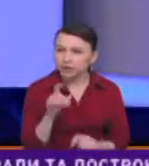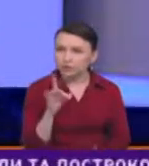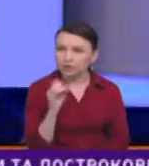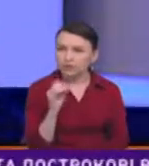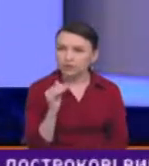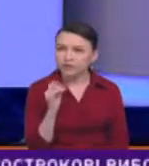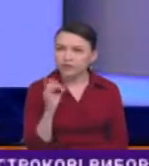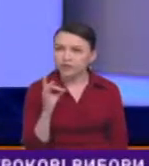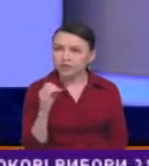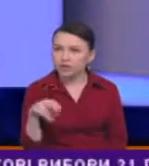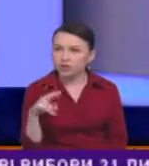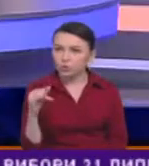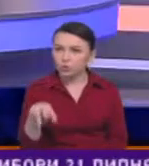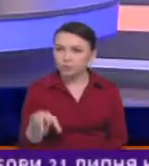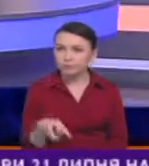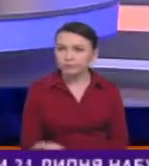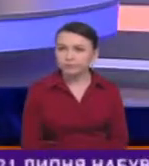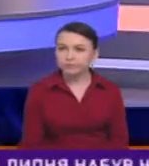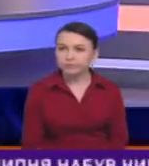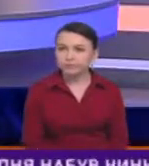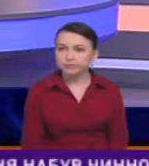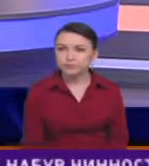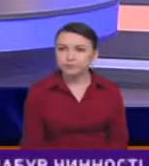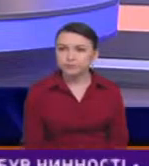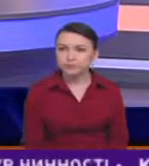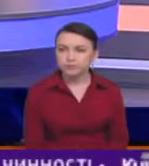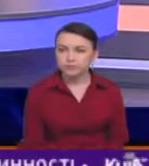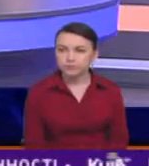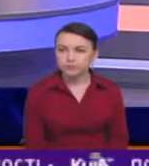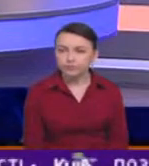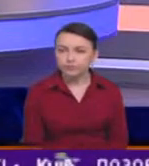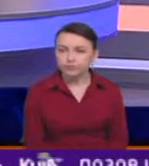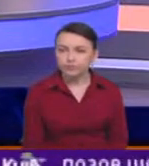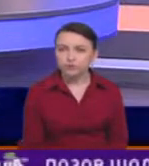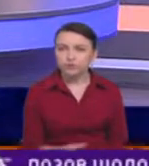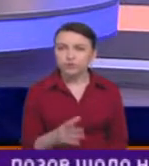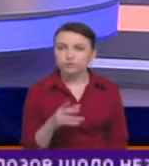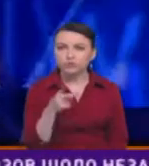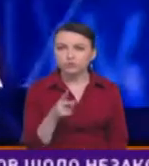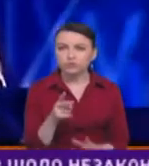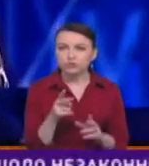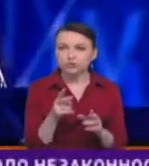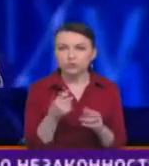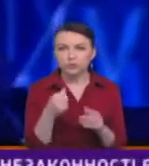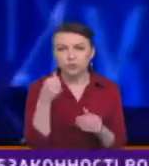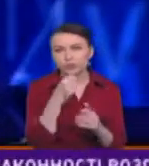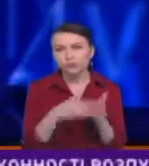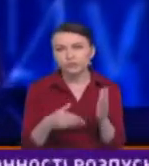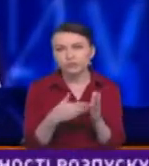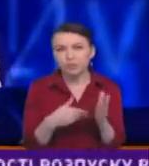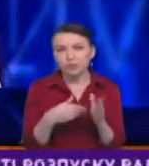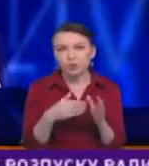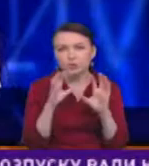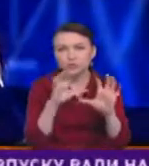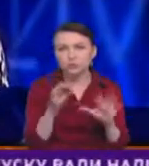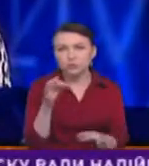речі, по-друге, в 2018 році був відмінений Конституційним судом власне той закон, який діяв